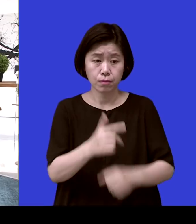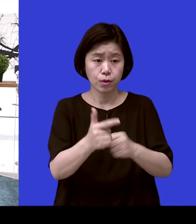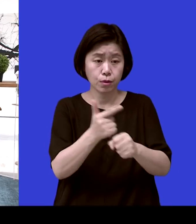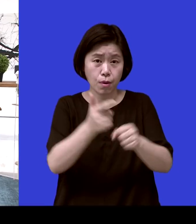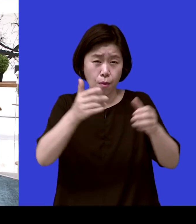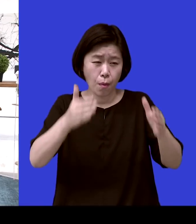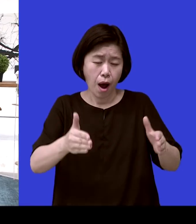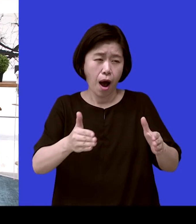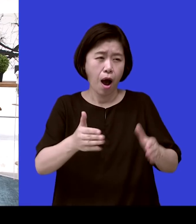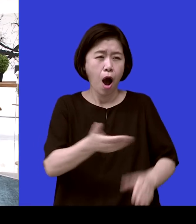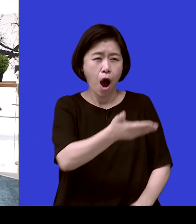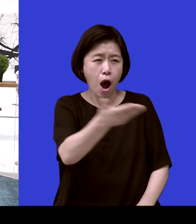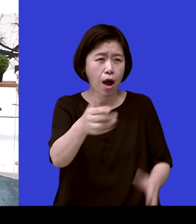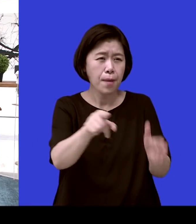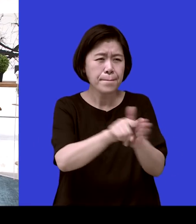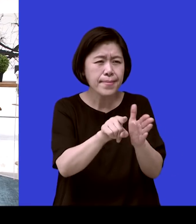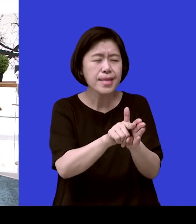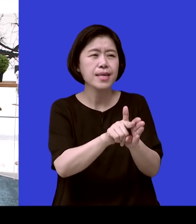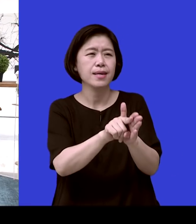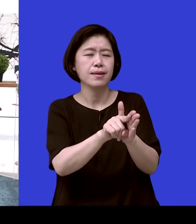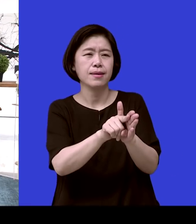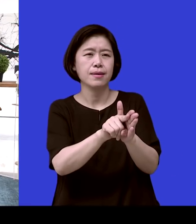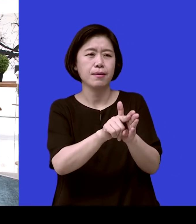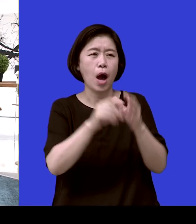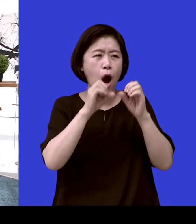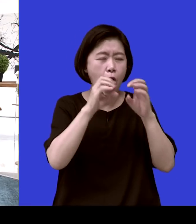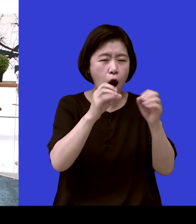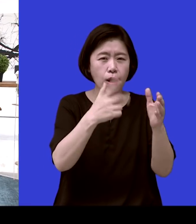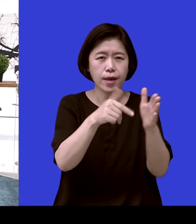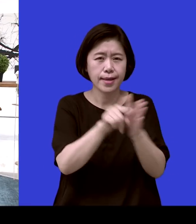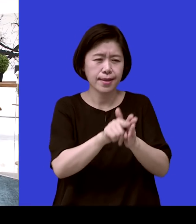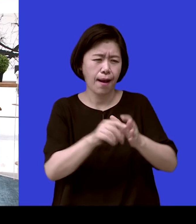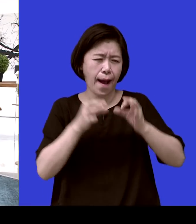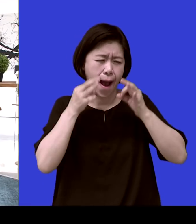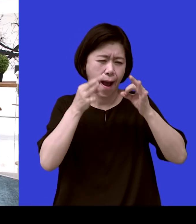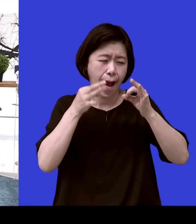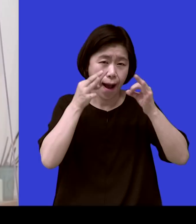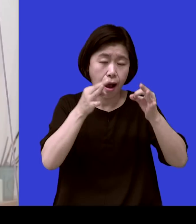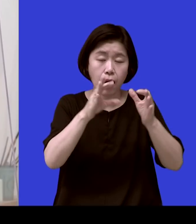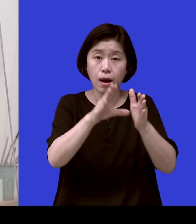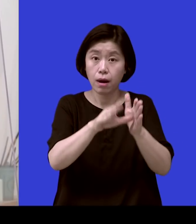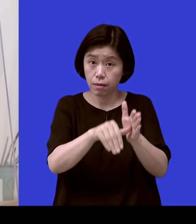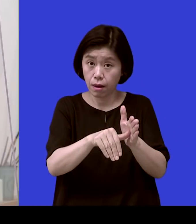위해서 전도하고 양육하고 그렇게 할 때도